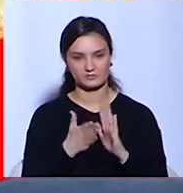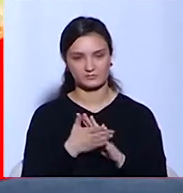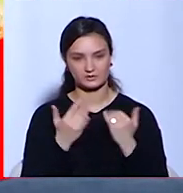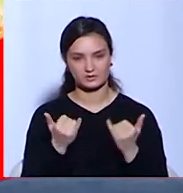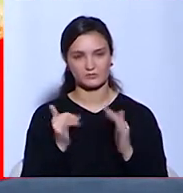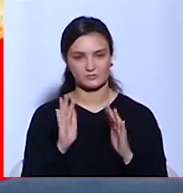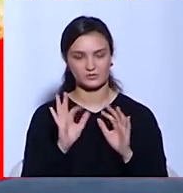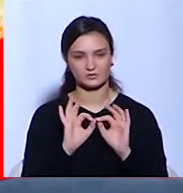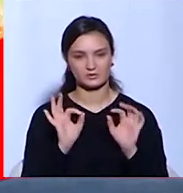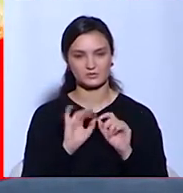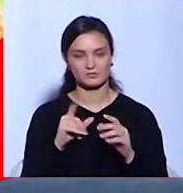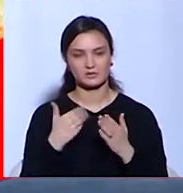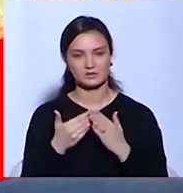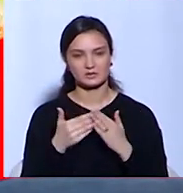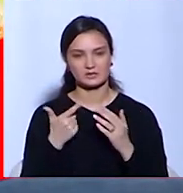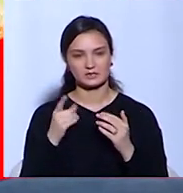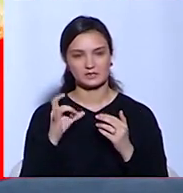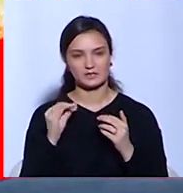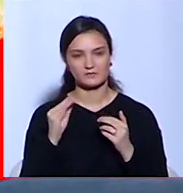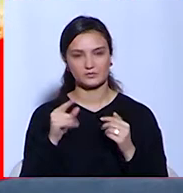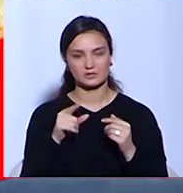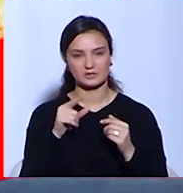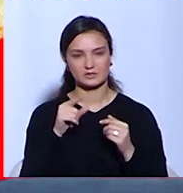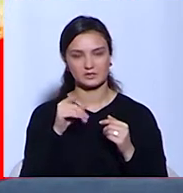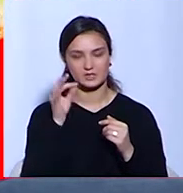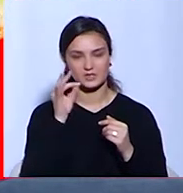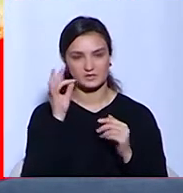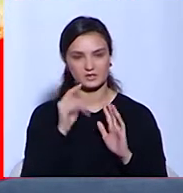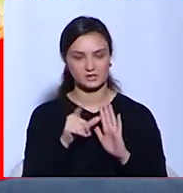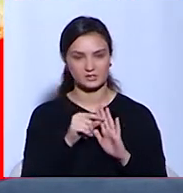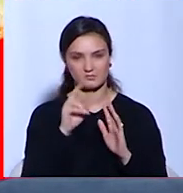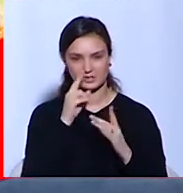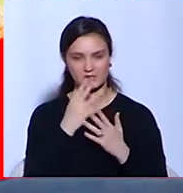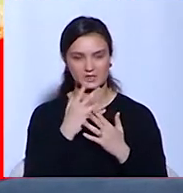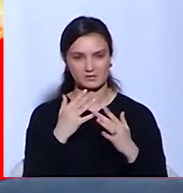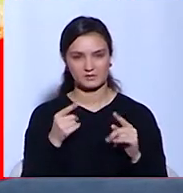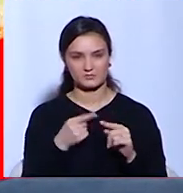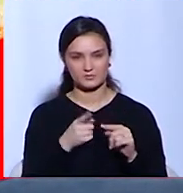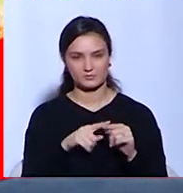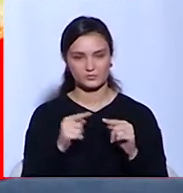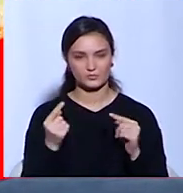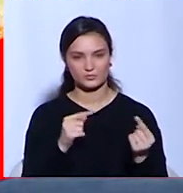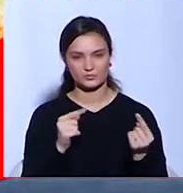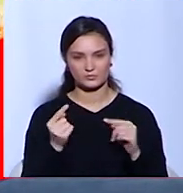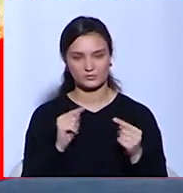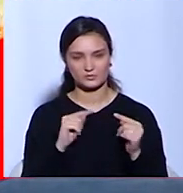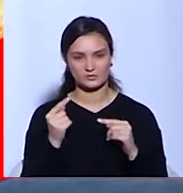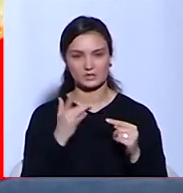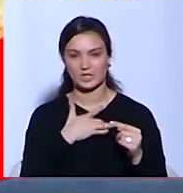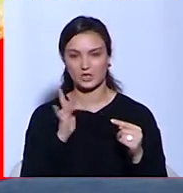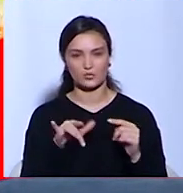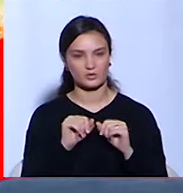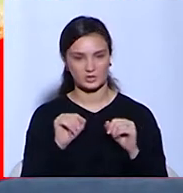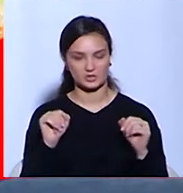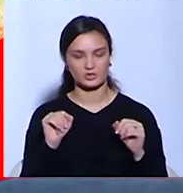დღეს მხოლოდ გახსენებთ, რომ მაგალითად გრეიპფრუტის წვენთან ერთად მედიკამენტების ურთიერთობა გასათვალისწინებელია, კატეგორიულად არ